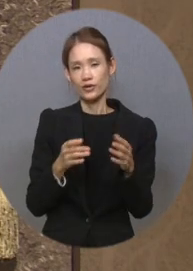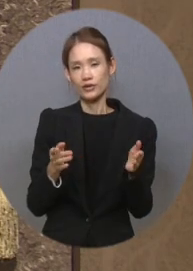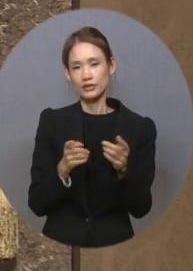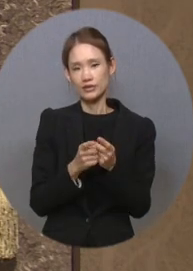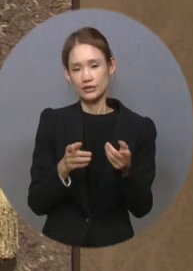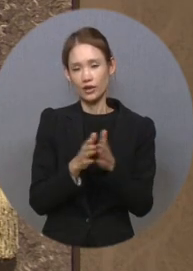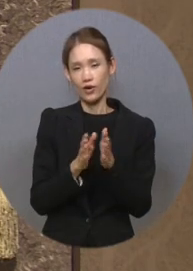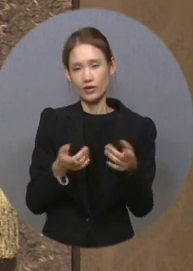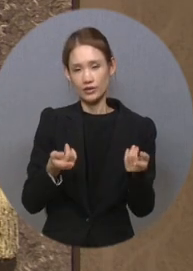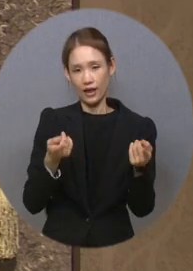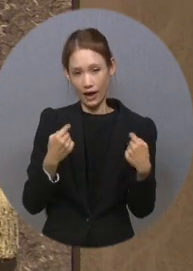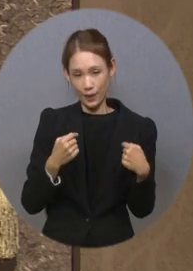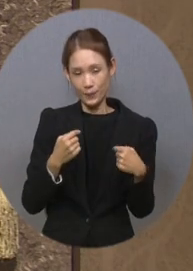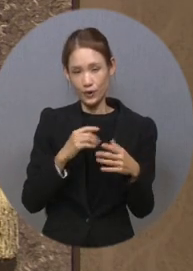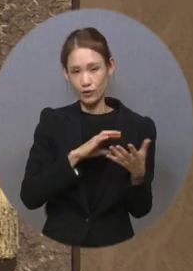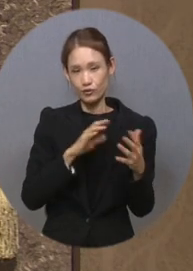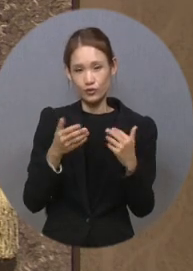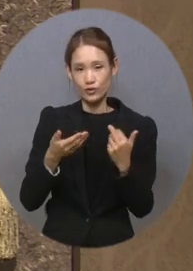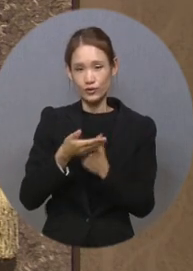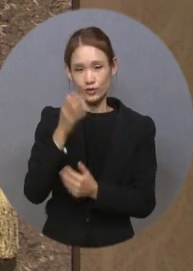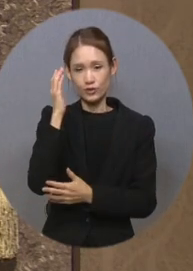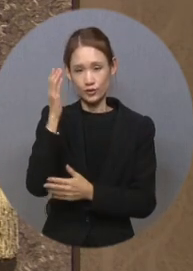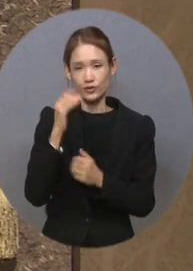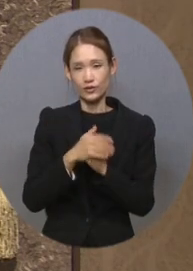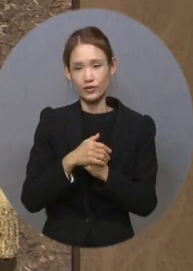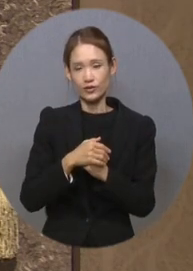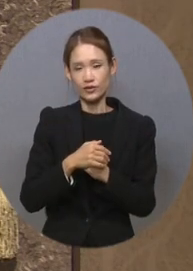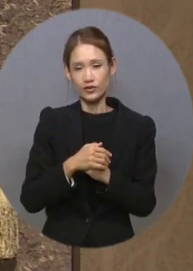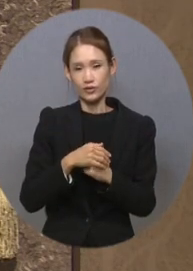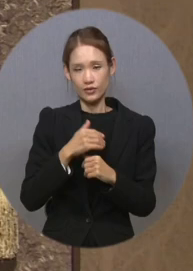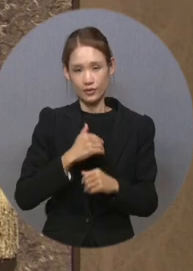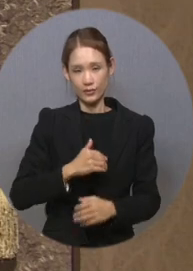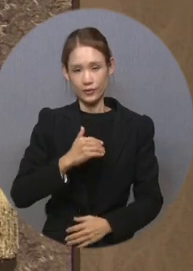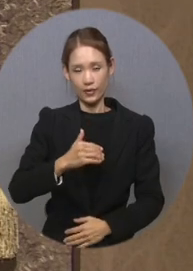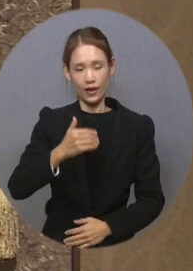하는 그래서 이런 국제섬 포럼 이런 걸 연차적으로 이렇게